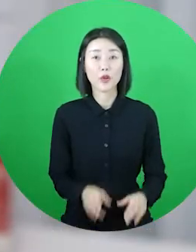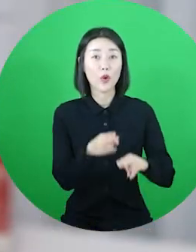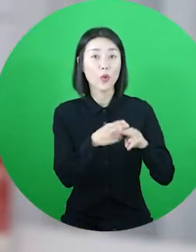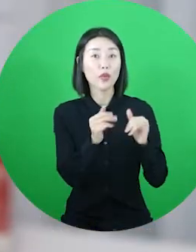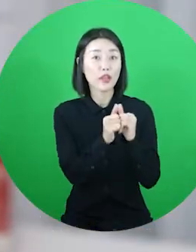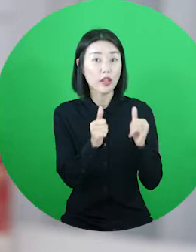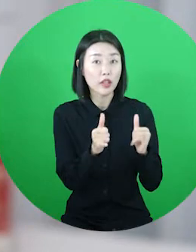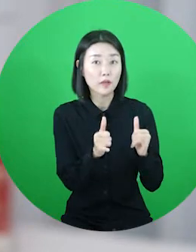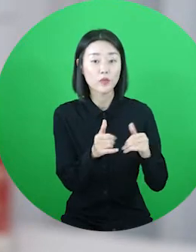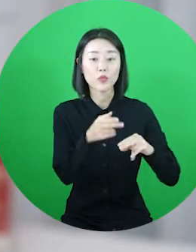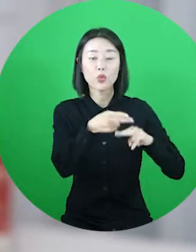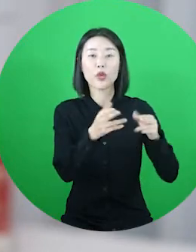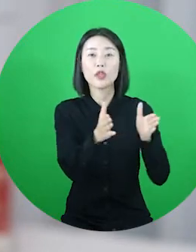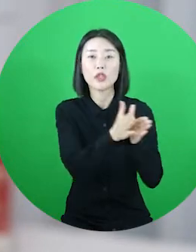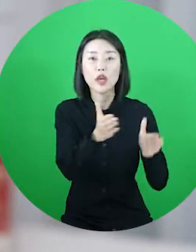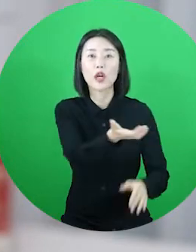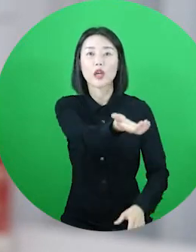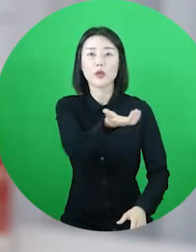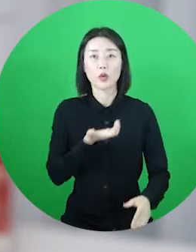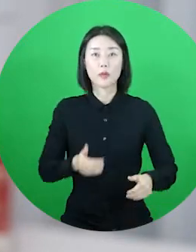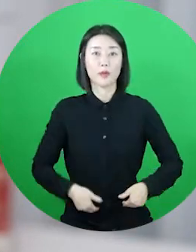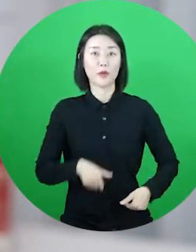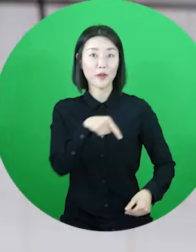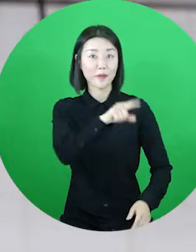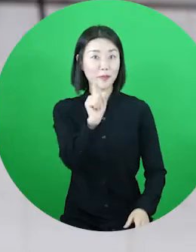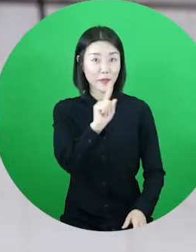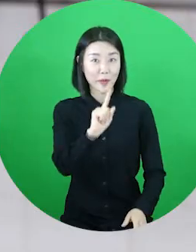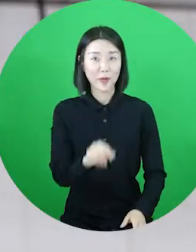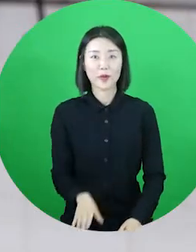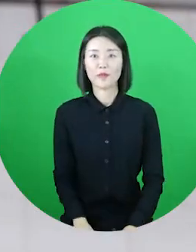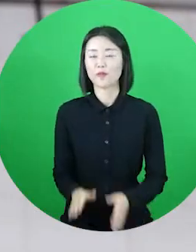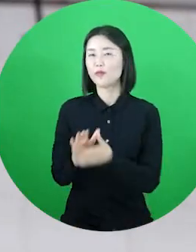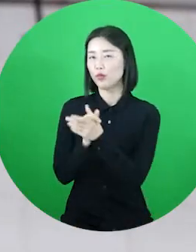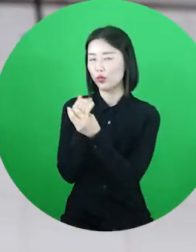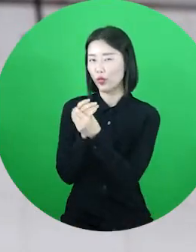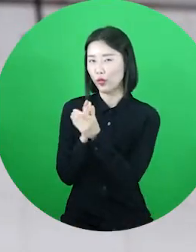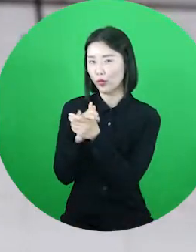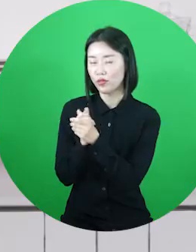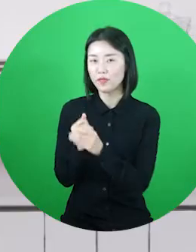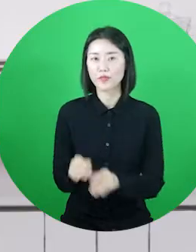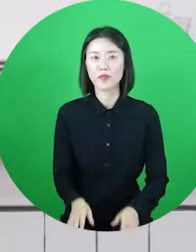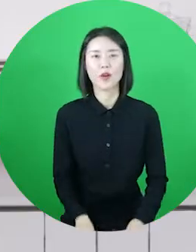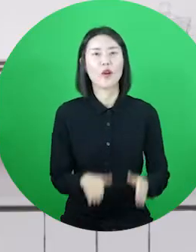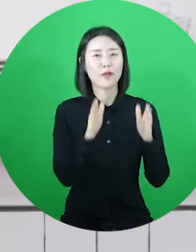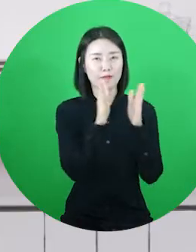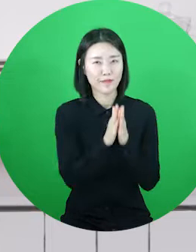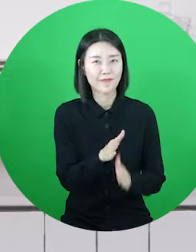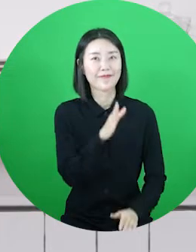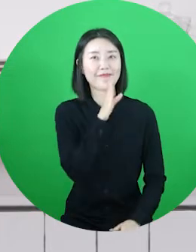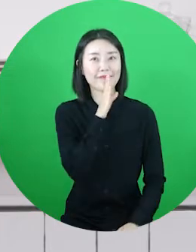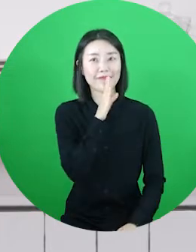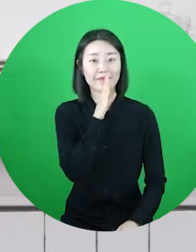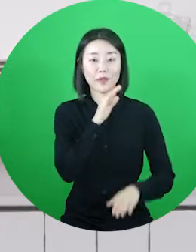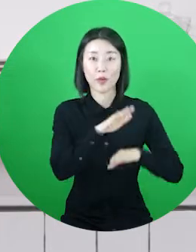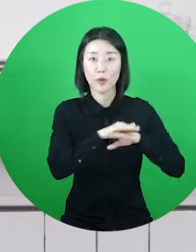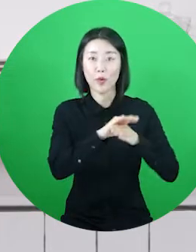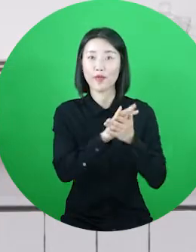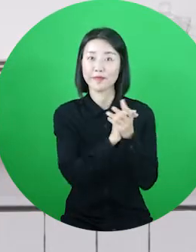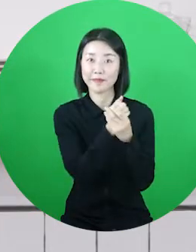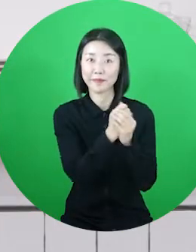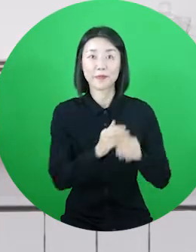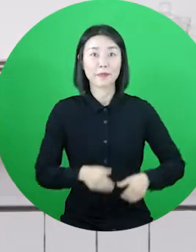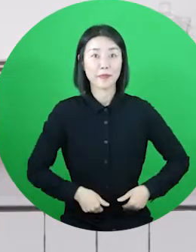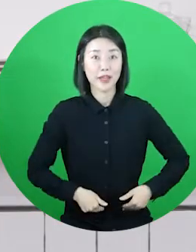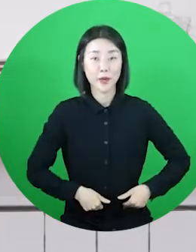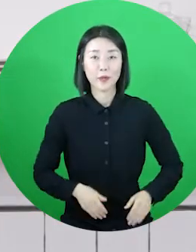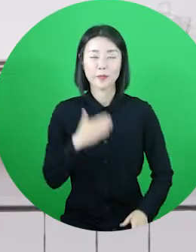요리사님, 요리를 시작하기 전에 가장 먼저 무엇을 해야 할까요? 손을 씻어야 돼요. 맞아요. 손을 씻어야겠죠?